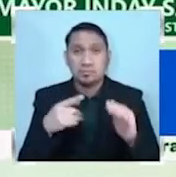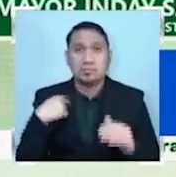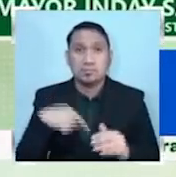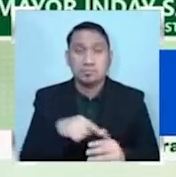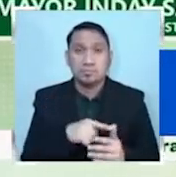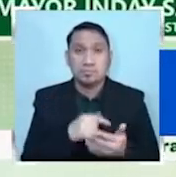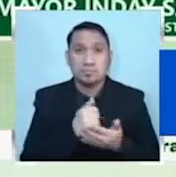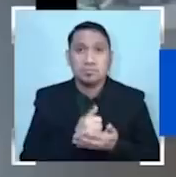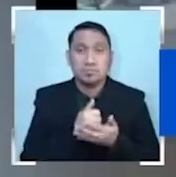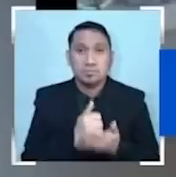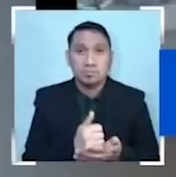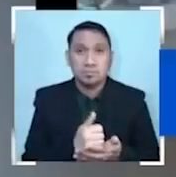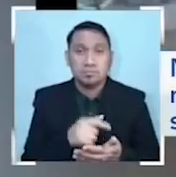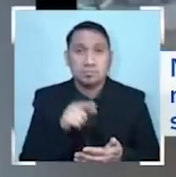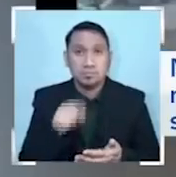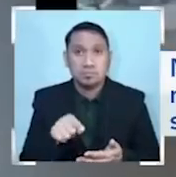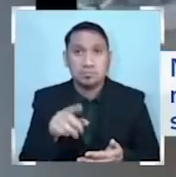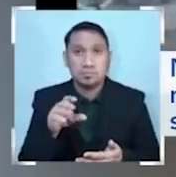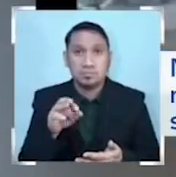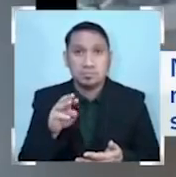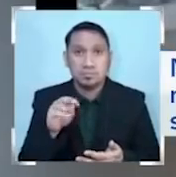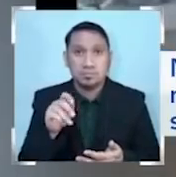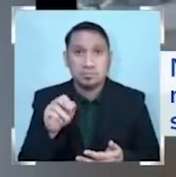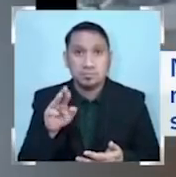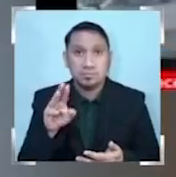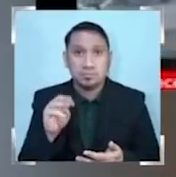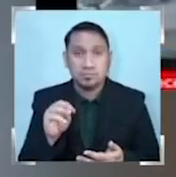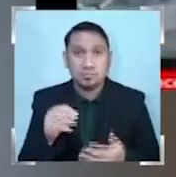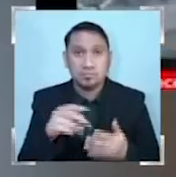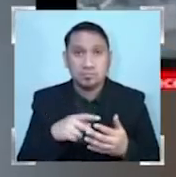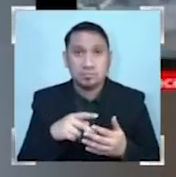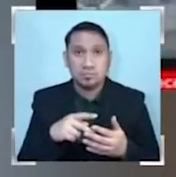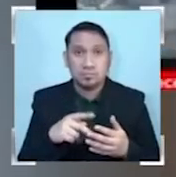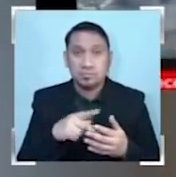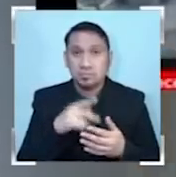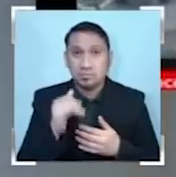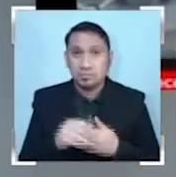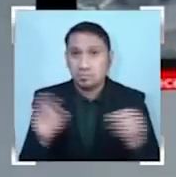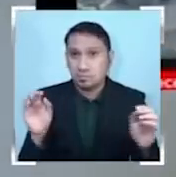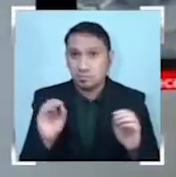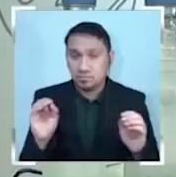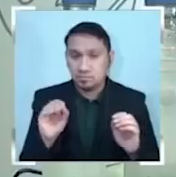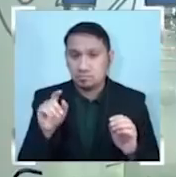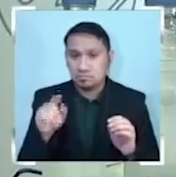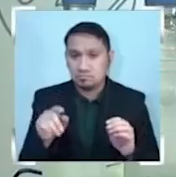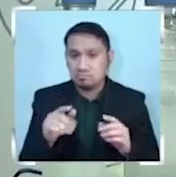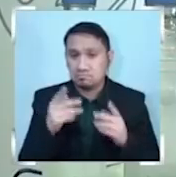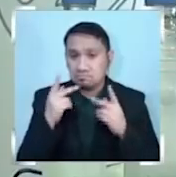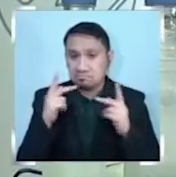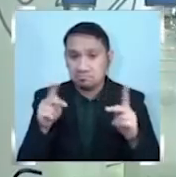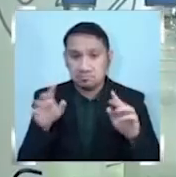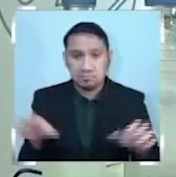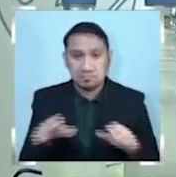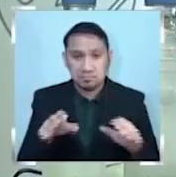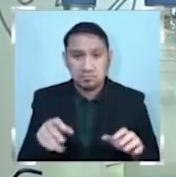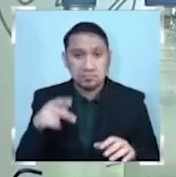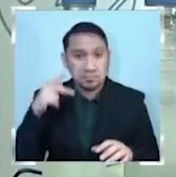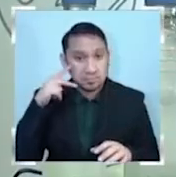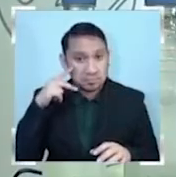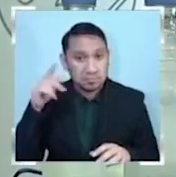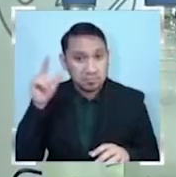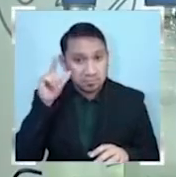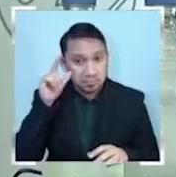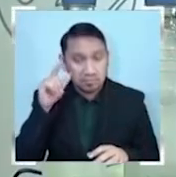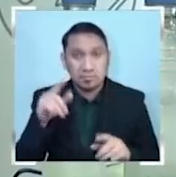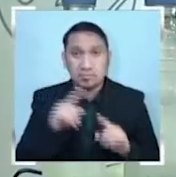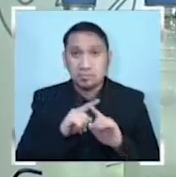our crematorium project. Thank you. Walang public activity si Senador Ping Lacson ngayong araw. Pero sa isang press release, sinabi